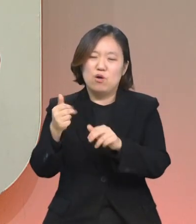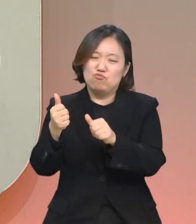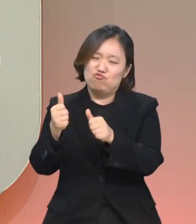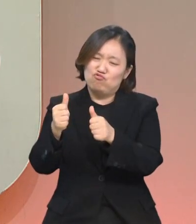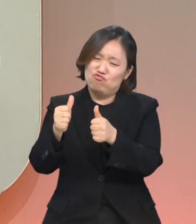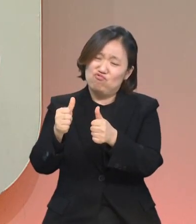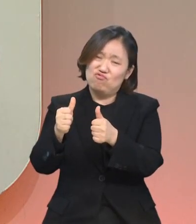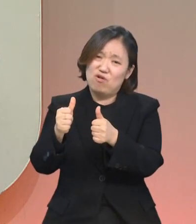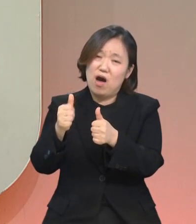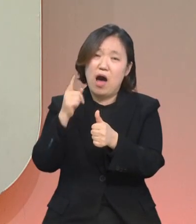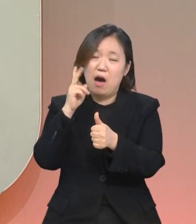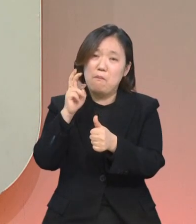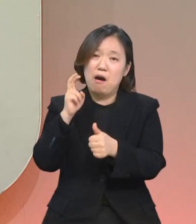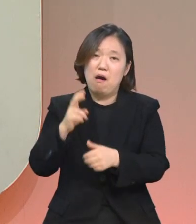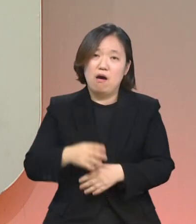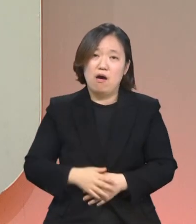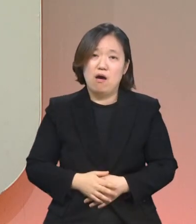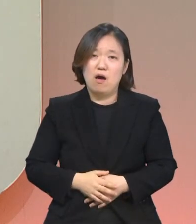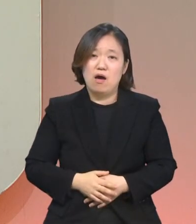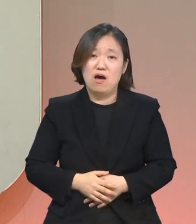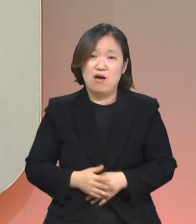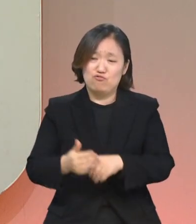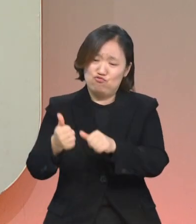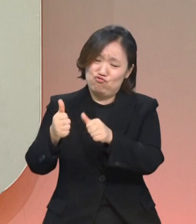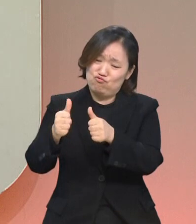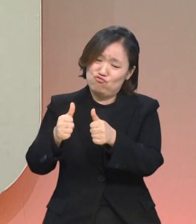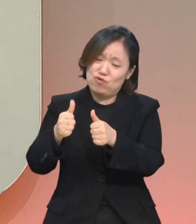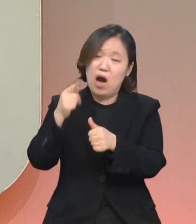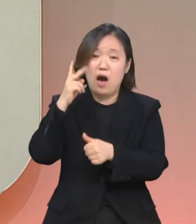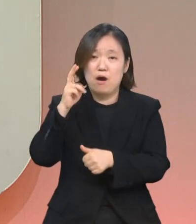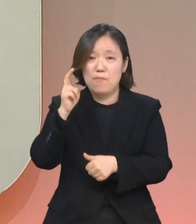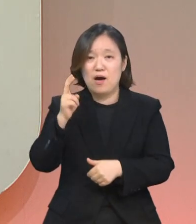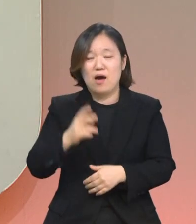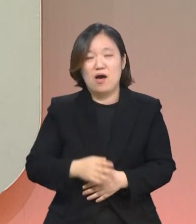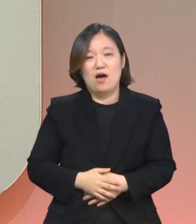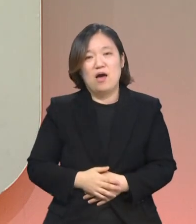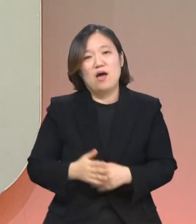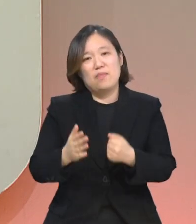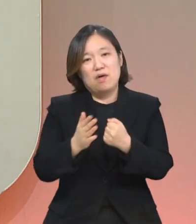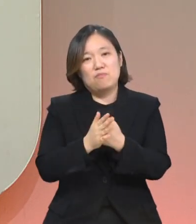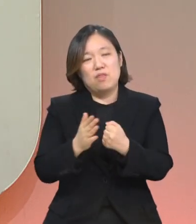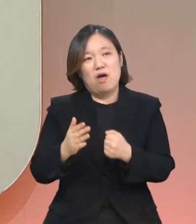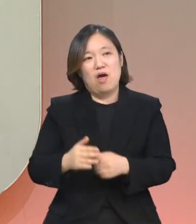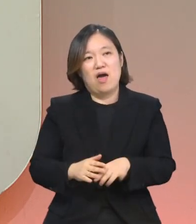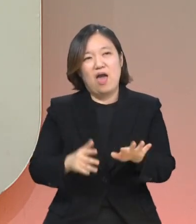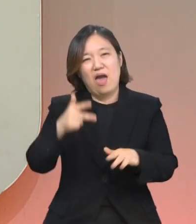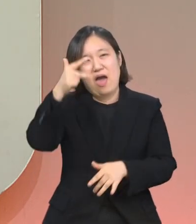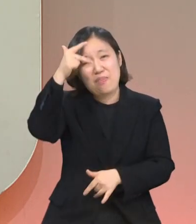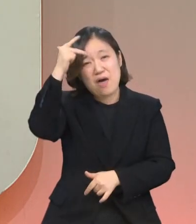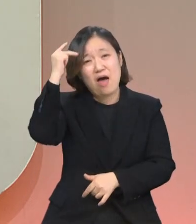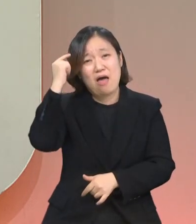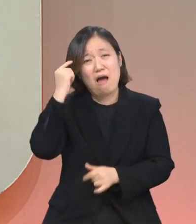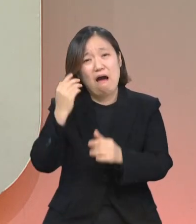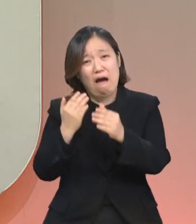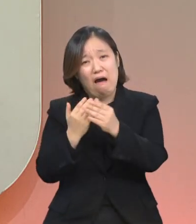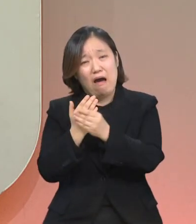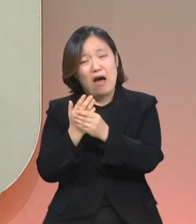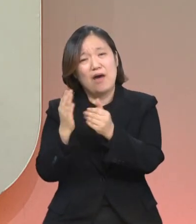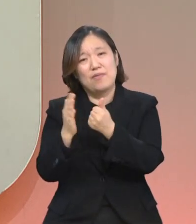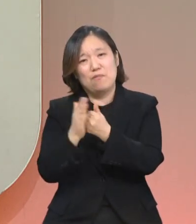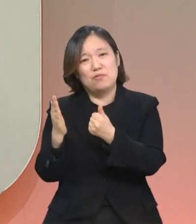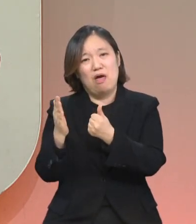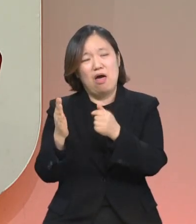임종하실 것 같다 이제 어머니가 곧 세상을 떠나실 것 같은데 이렇게 옛날 생각이 나는지